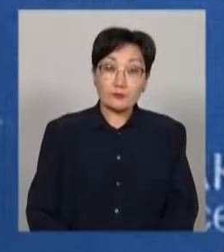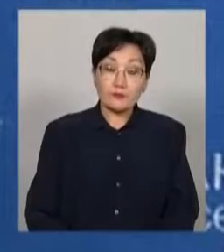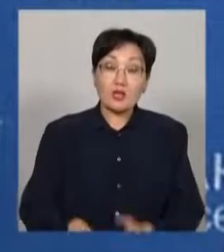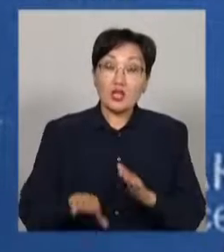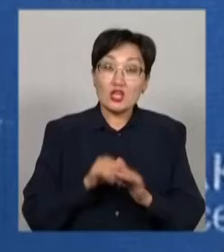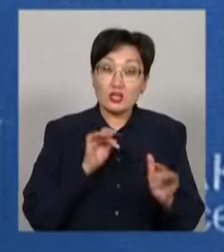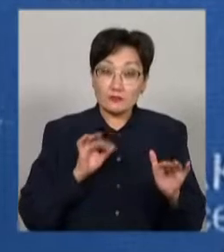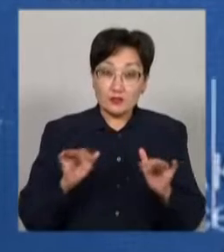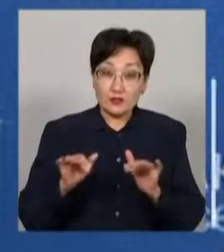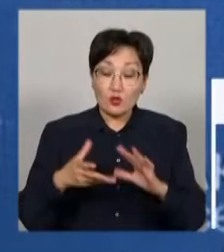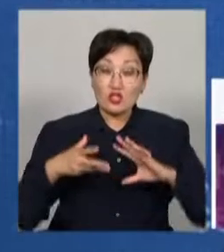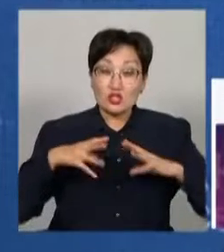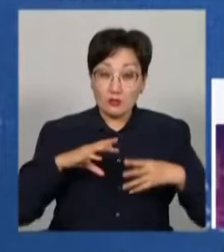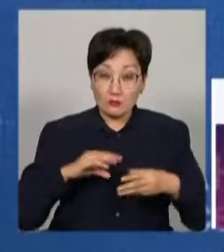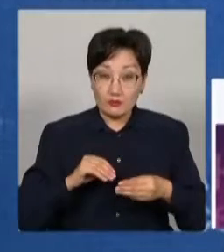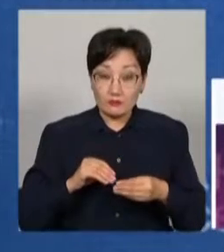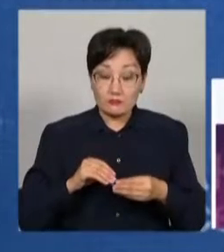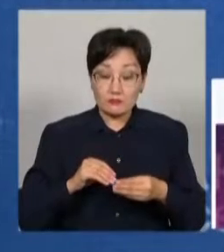Референдум жалпы